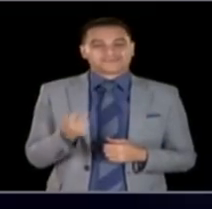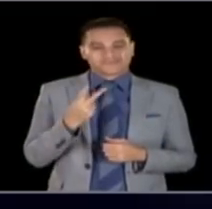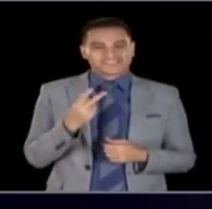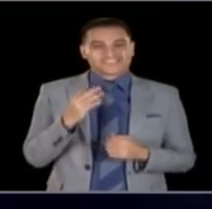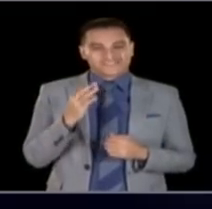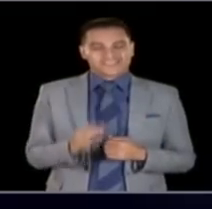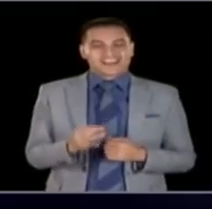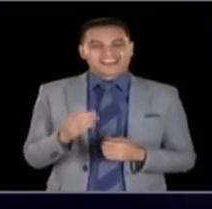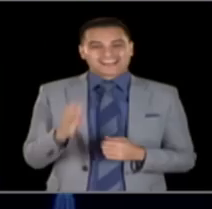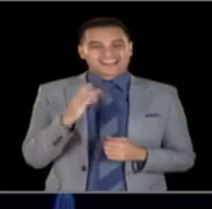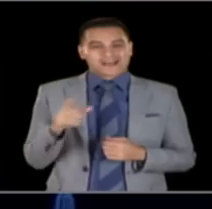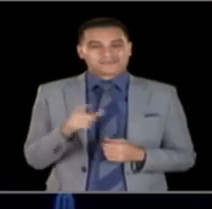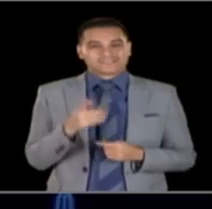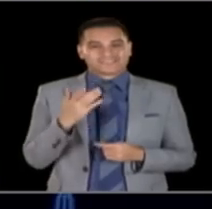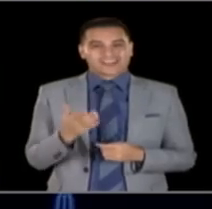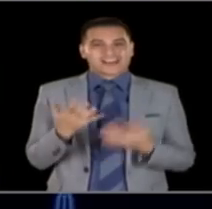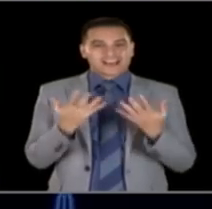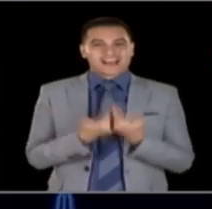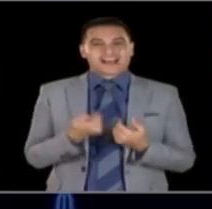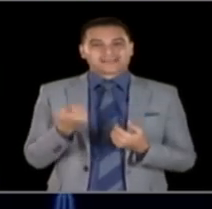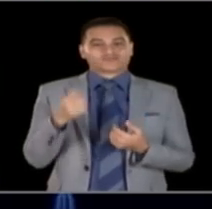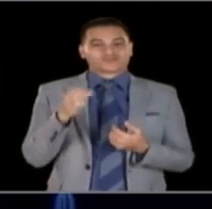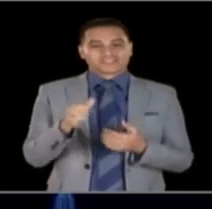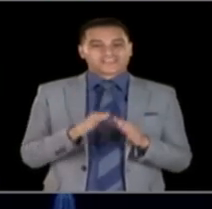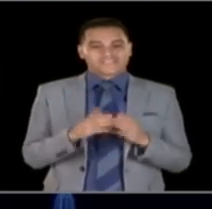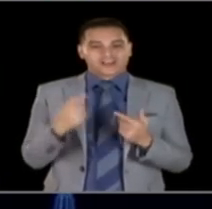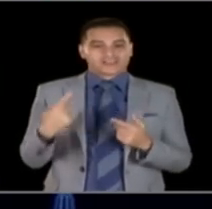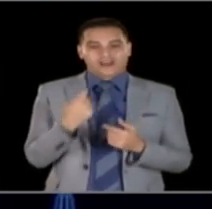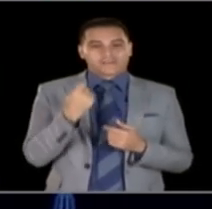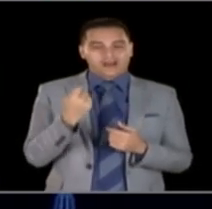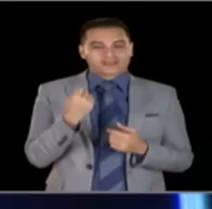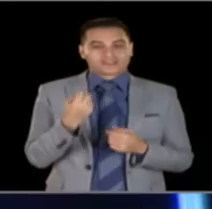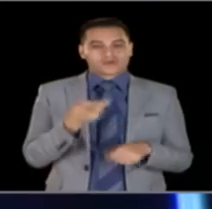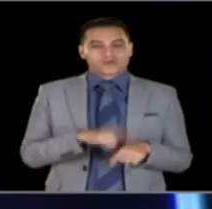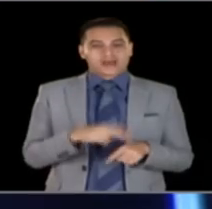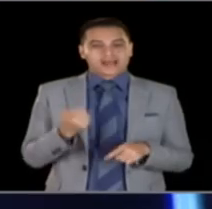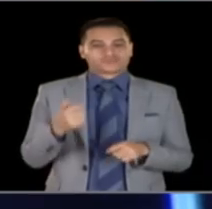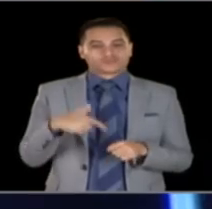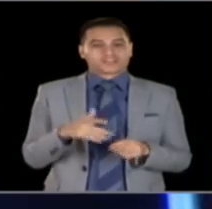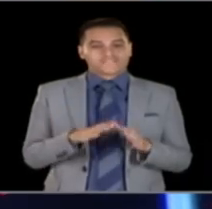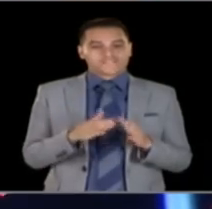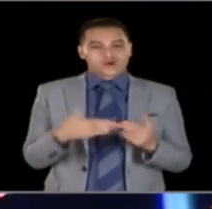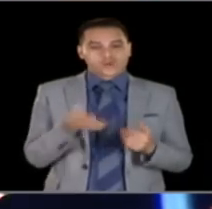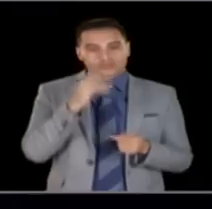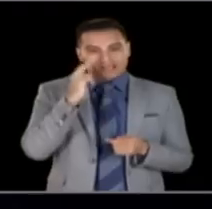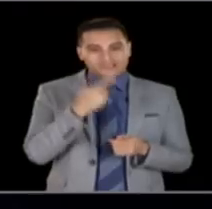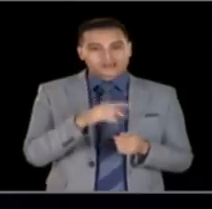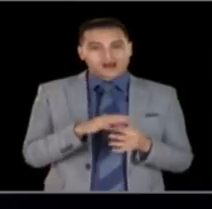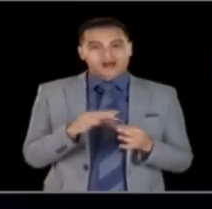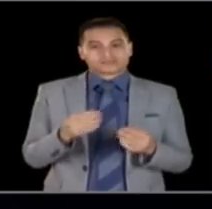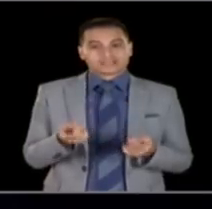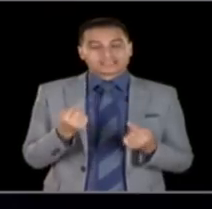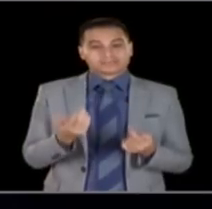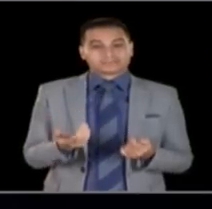375 فعلا هي الإجابة الصحيحة. 95 الضربة القاضية، 65 الحوت الأزرق. إيه اللي